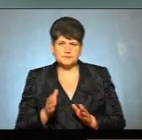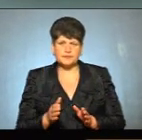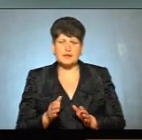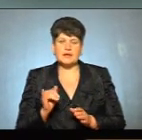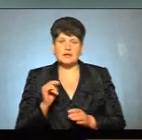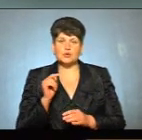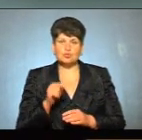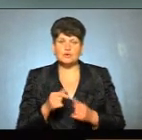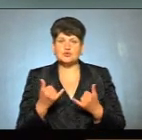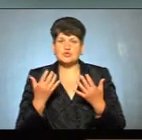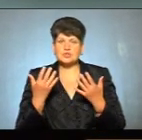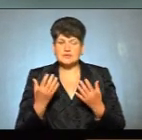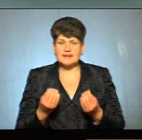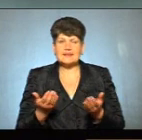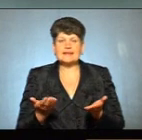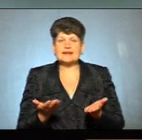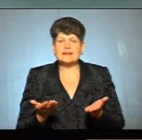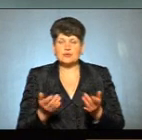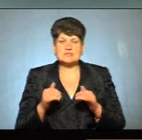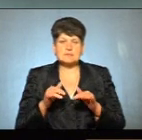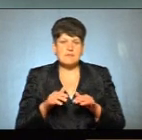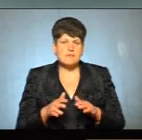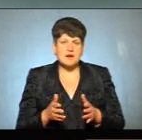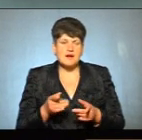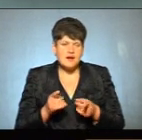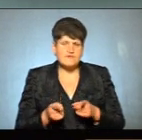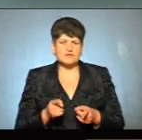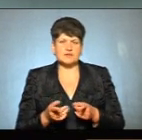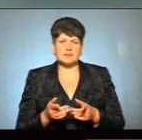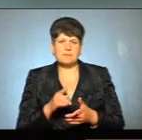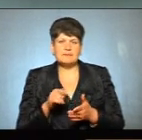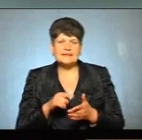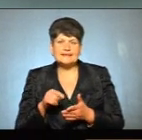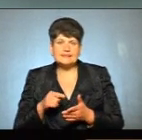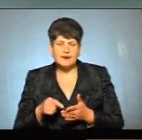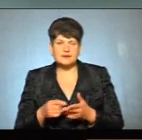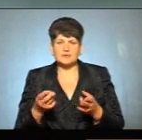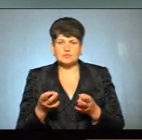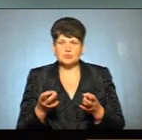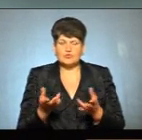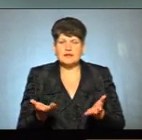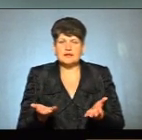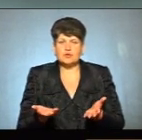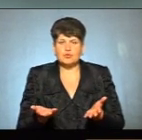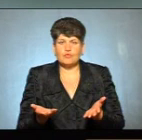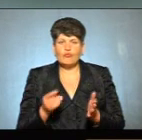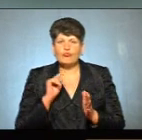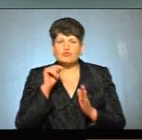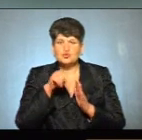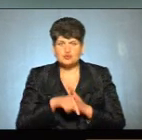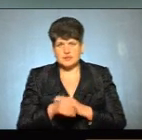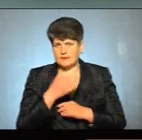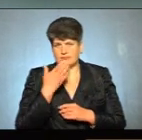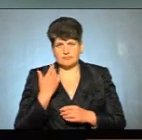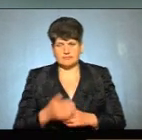тому на сьогоднішній день якихось справді питань, які потребували якогось втручання, то